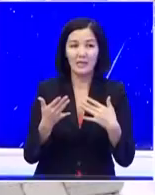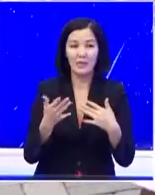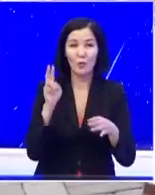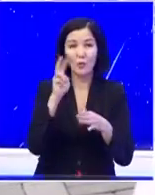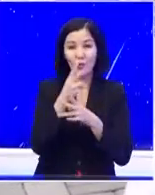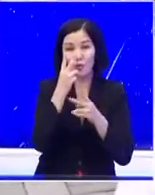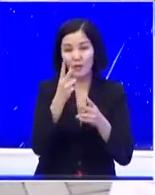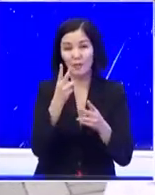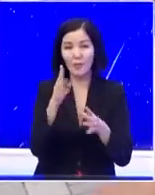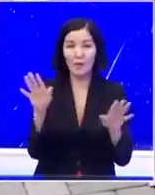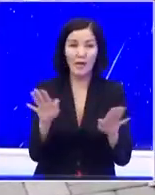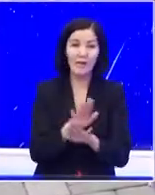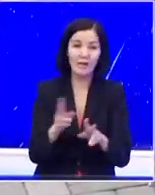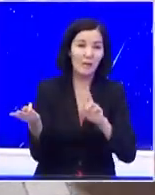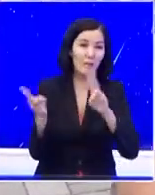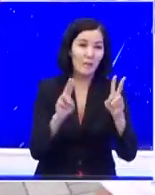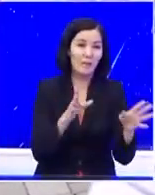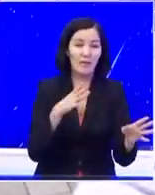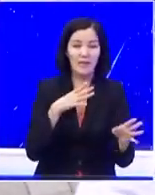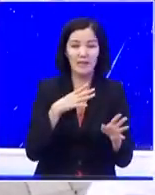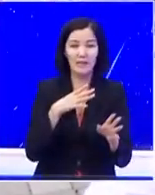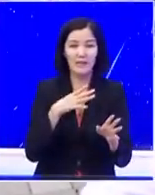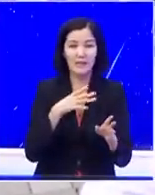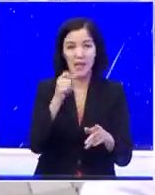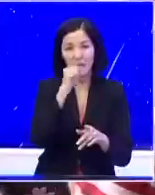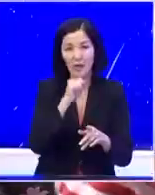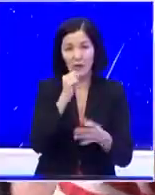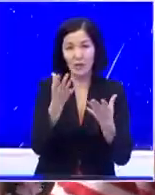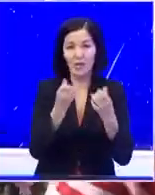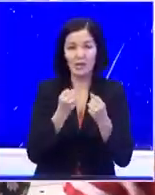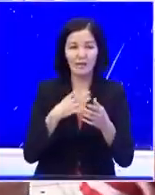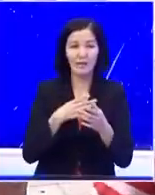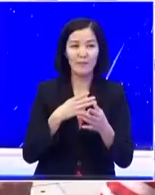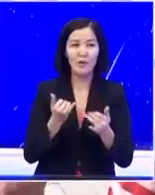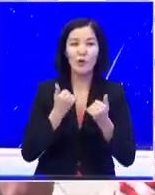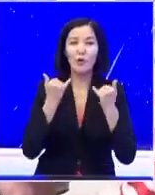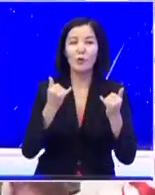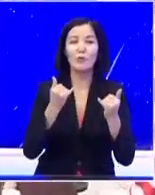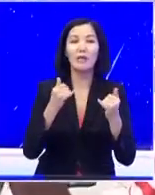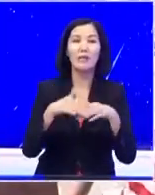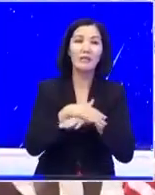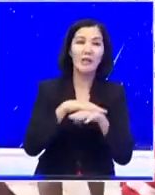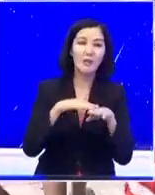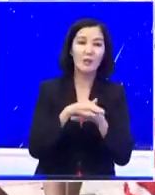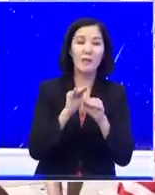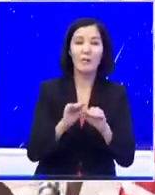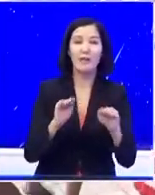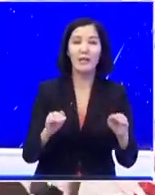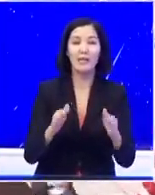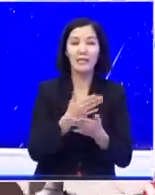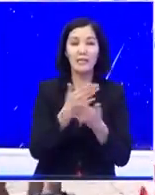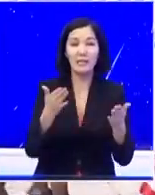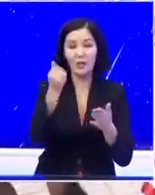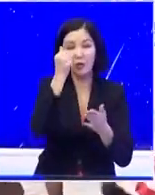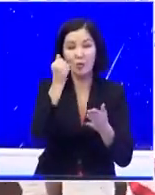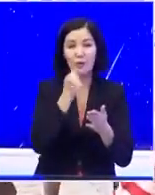шығып, өлең билеп бердім де мороженое алдым. Құрметті талдықорғандықтар, сіздерге көп-көп